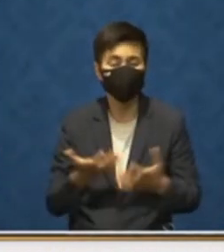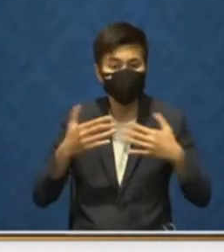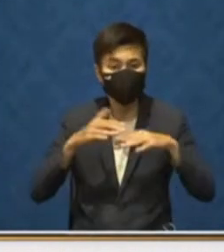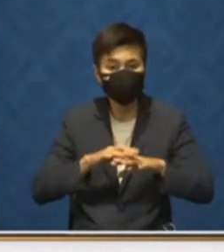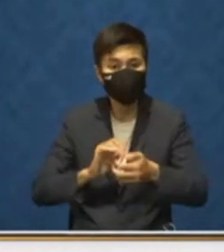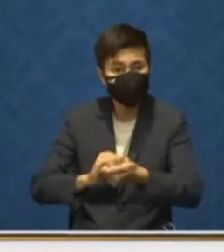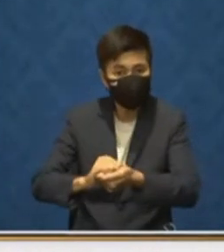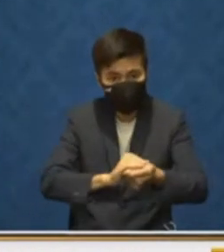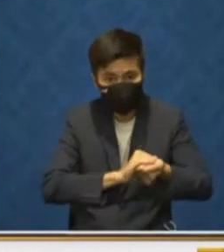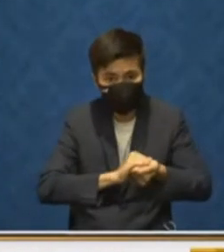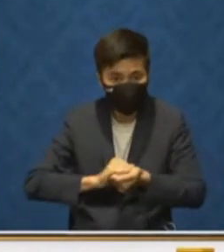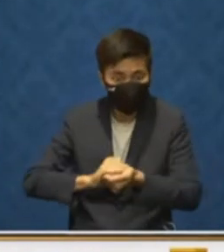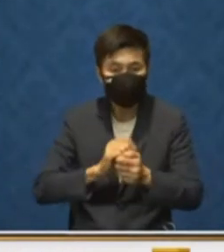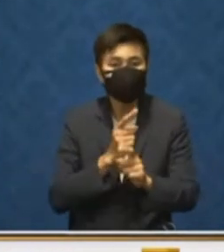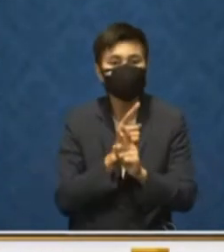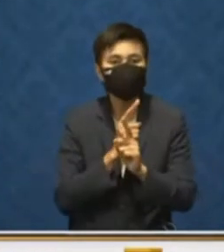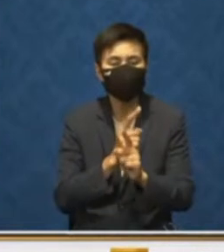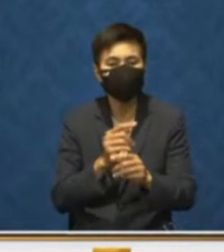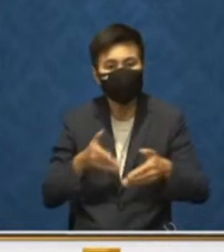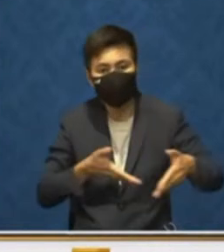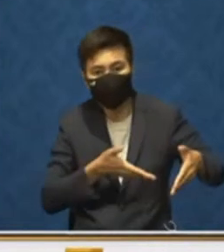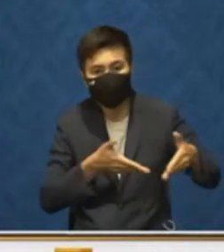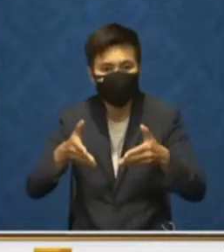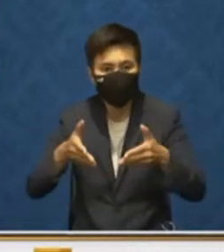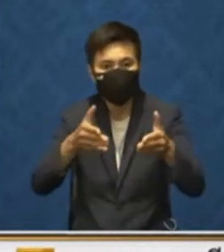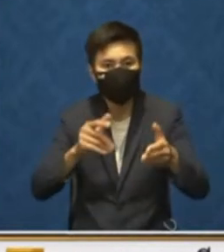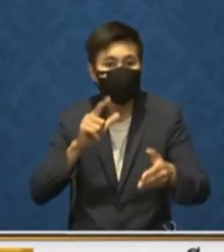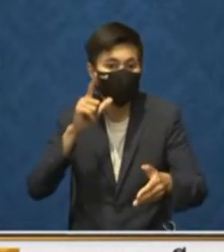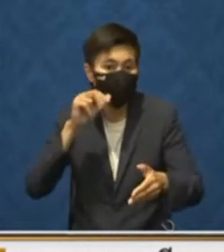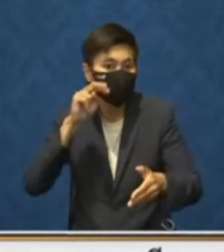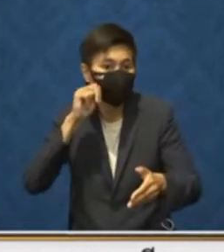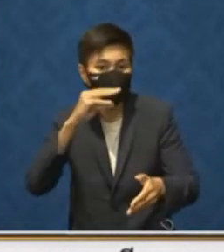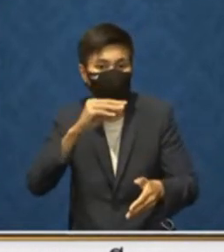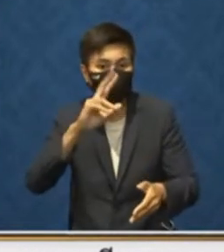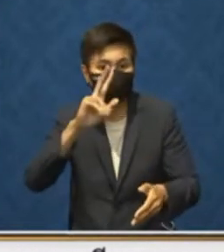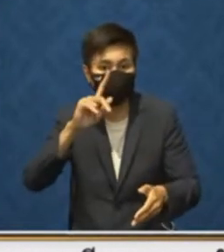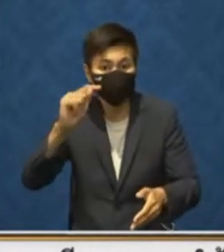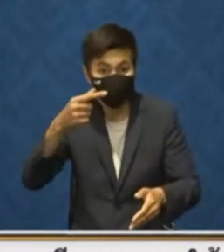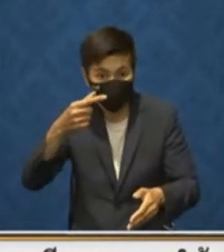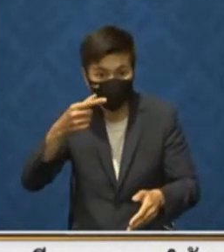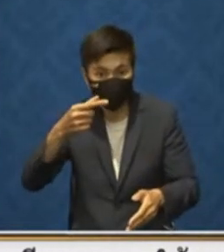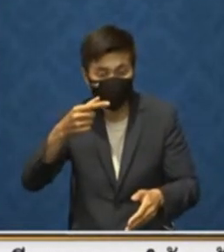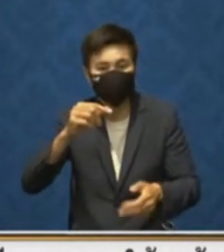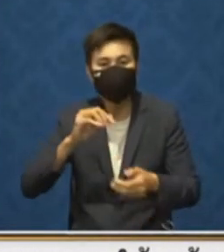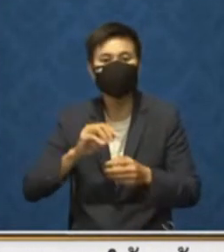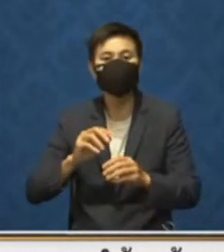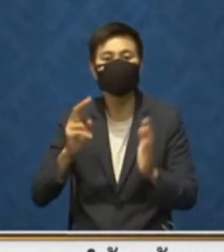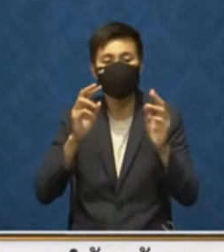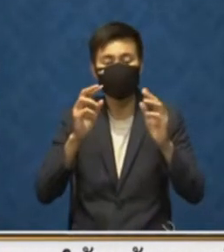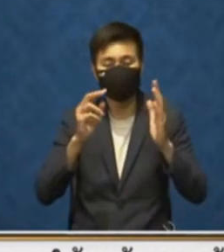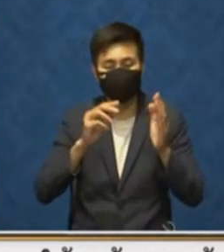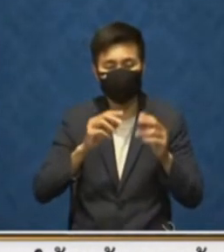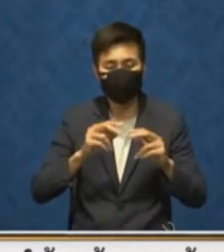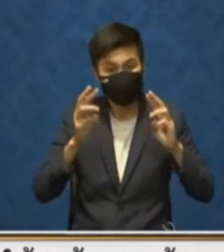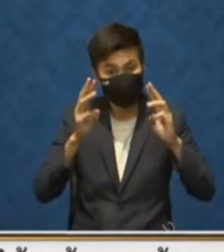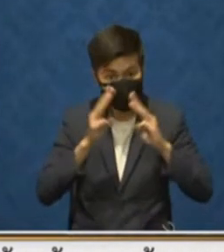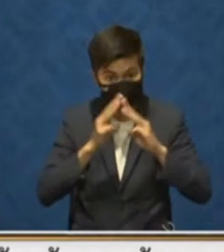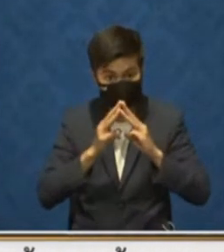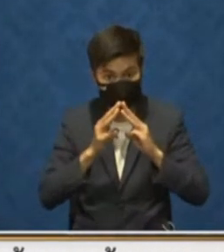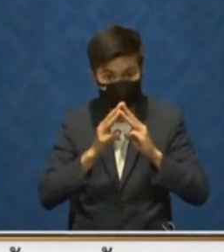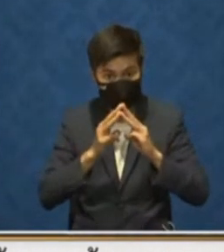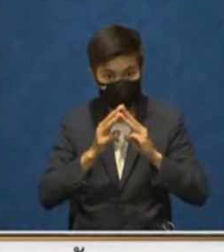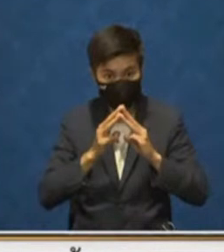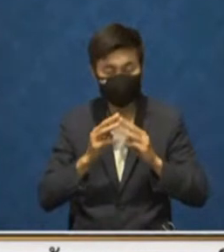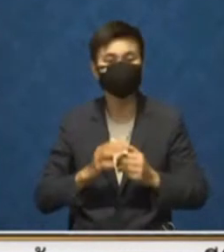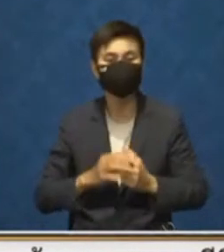กันตามแม่น้ำโขงตามสนธิสัญญาต่างๆที่เรามีไว้ต่อกันทั้งหมดนี่นะครับมันมา